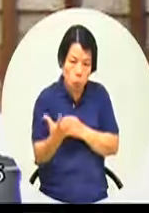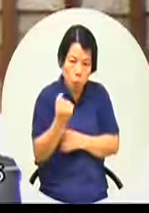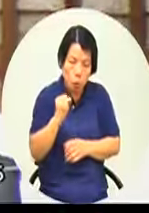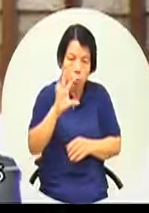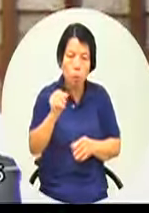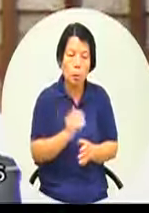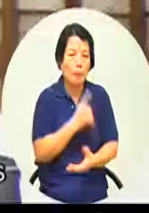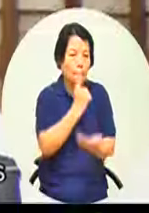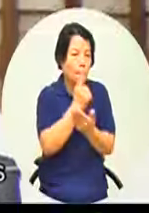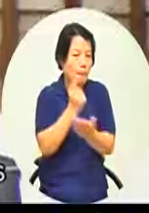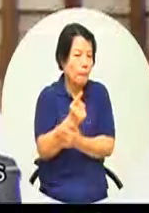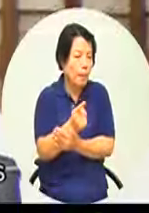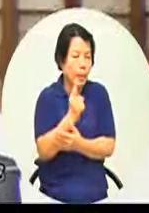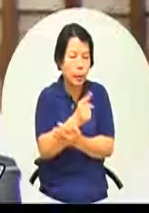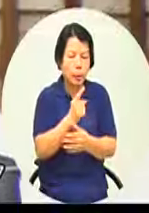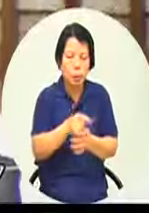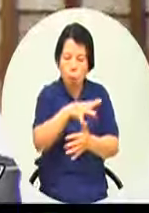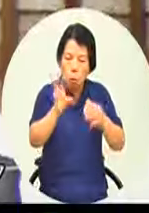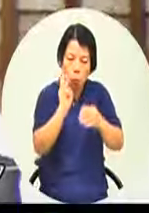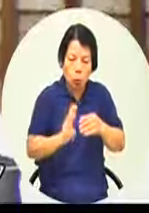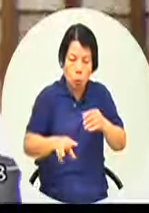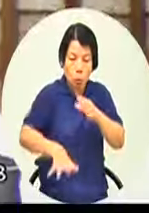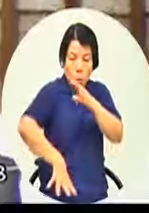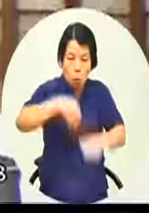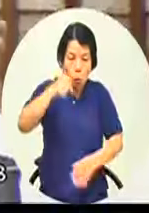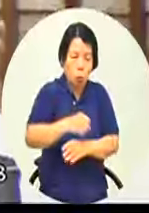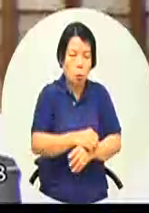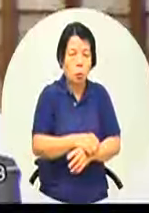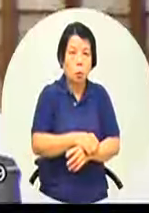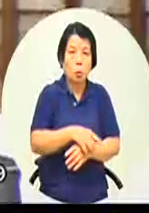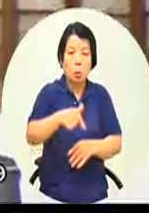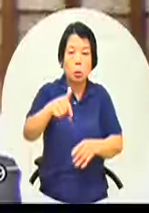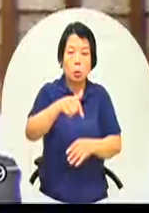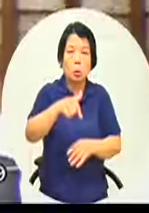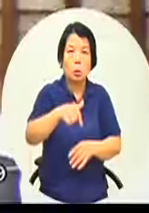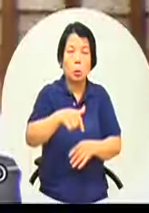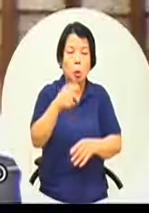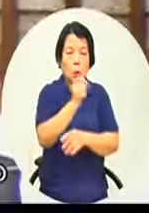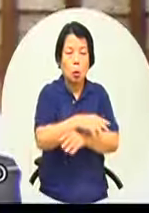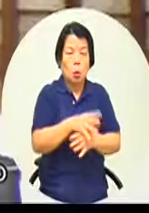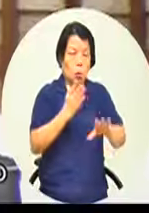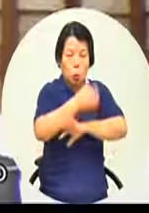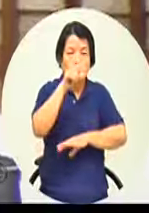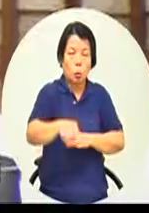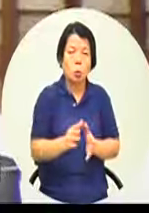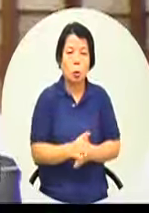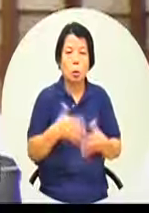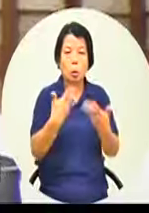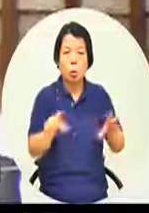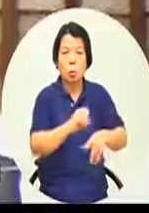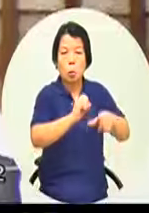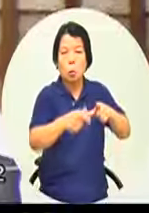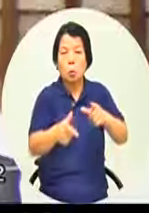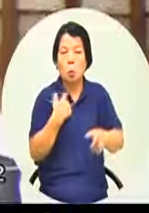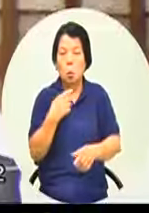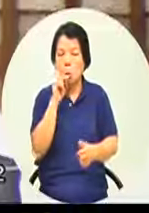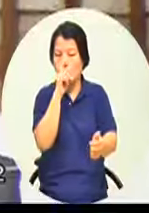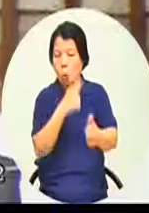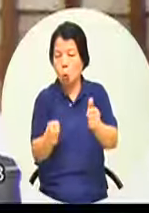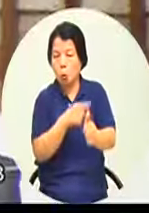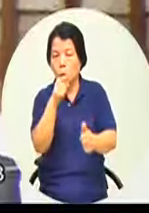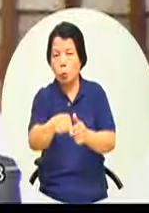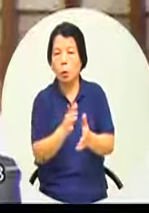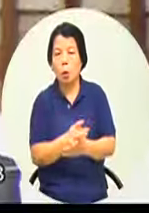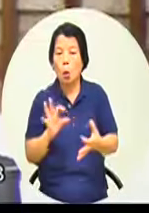每一家都超抽地下水，我想我在这里讲这个，可能会得罪很多的资方，但是没有办法哈，为了我们啊的居